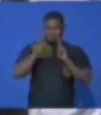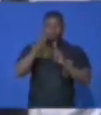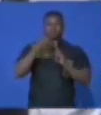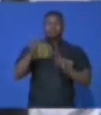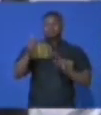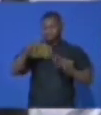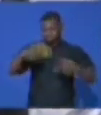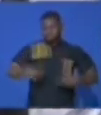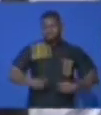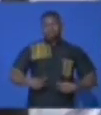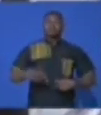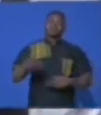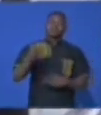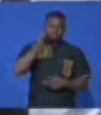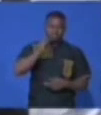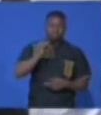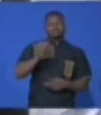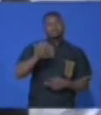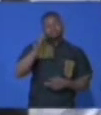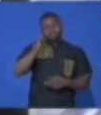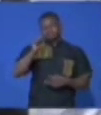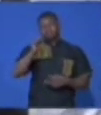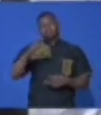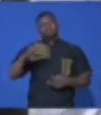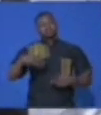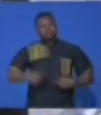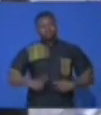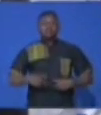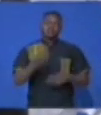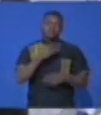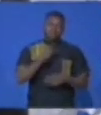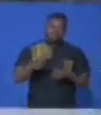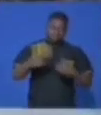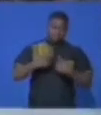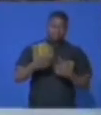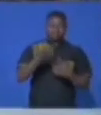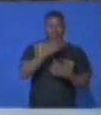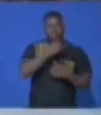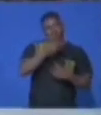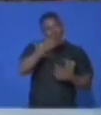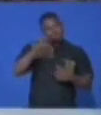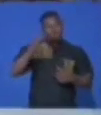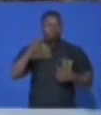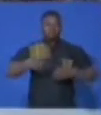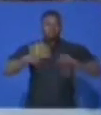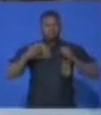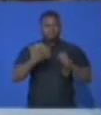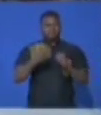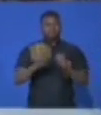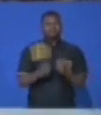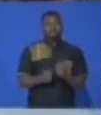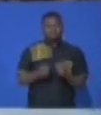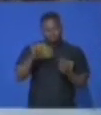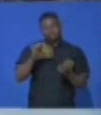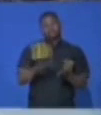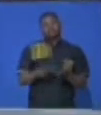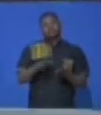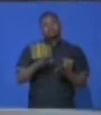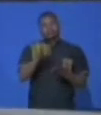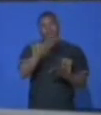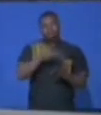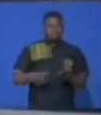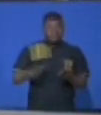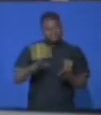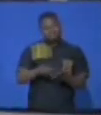santé de reproduction pour une meilleure santé de cette population, leur apprendre à gérer leur santé sexuelle